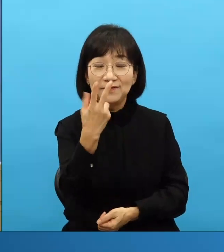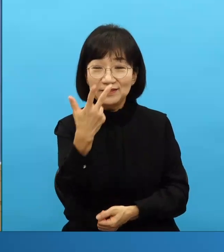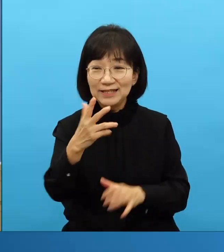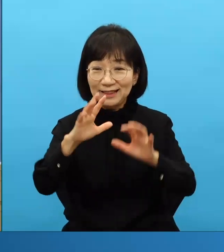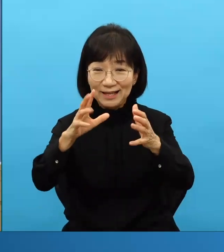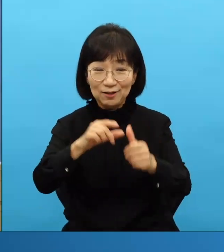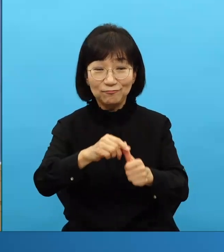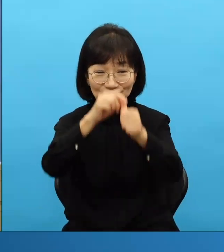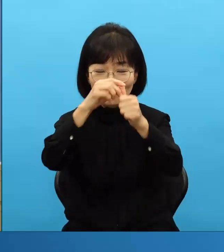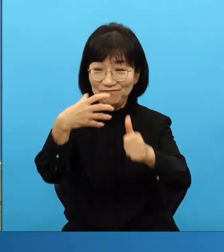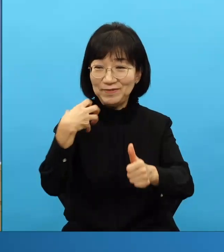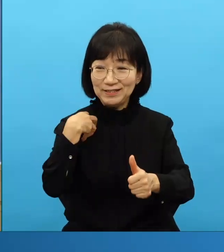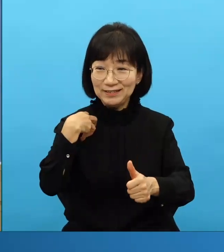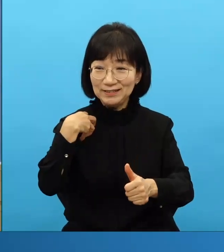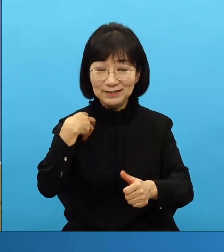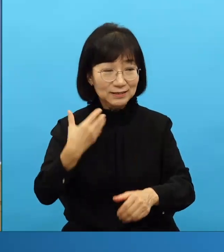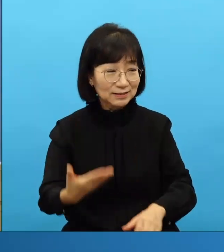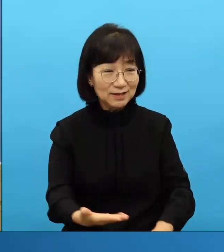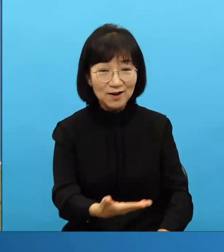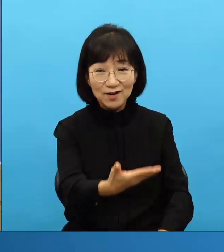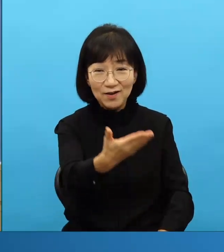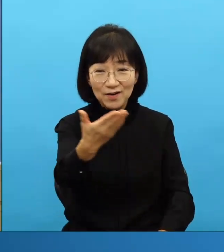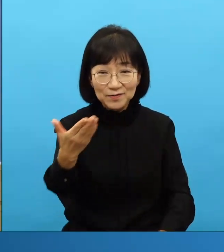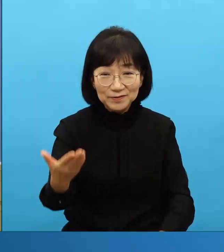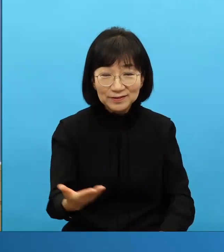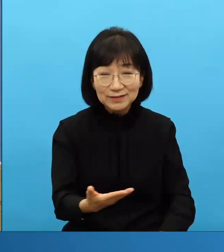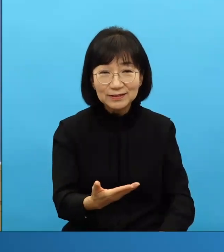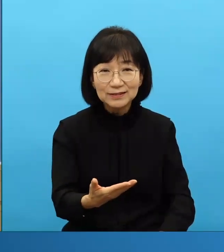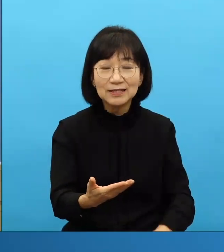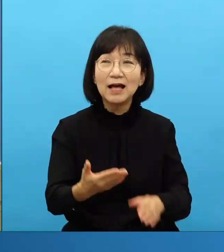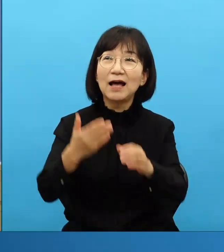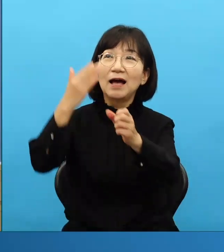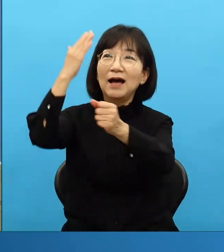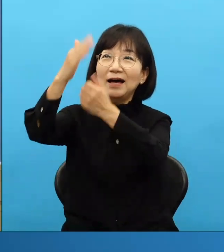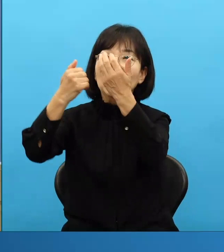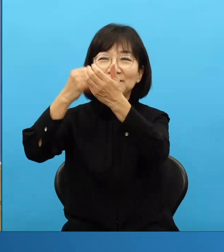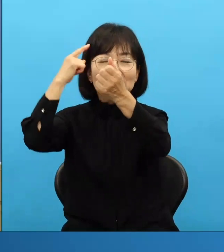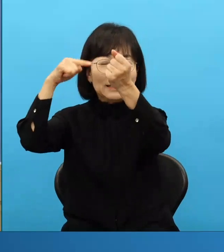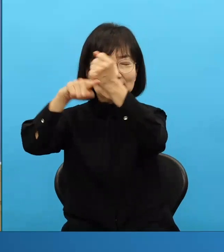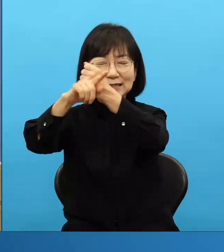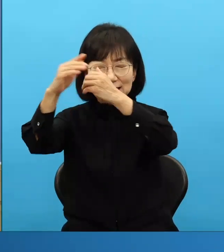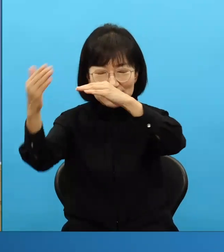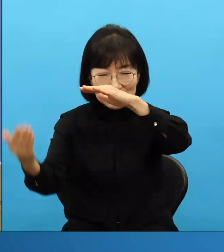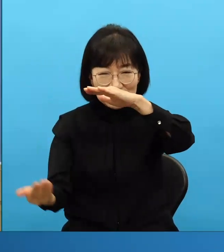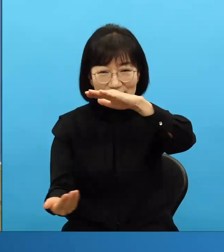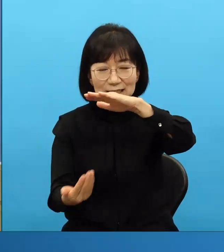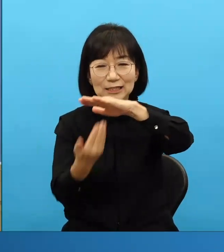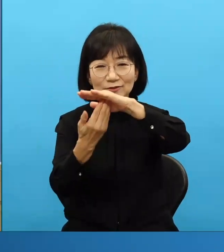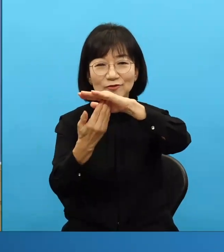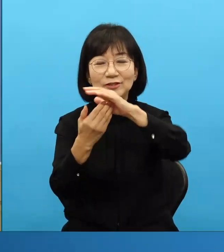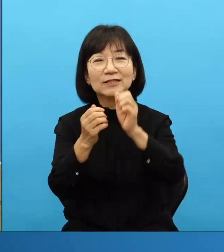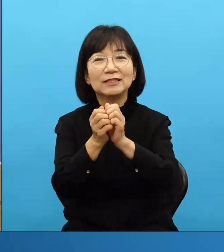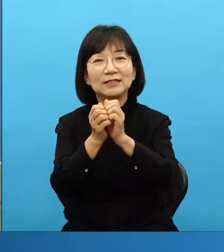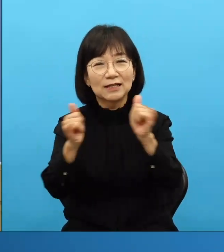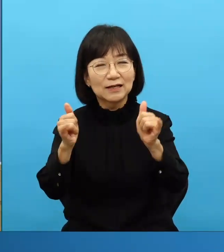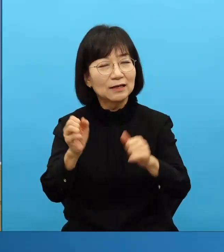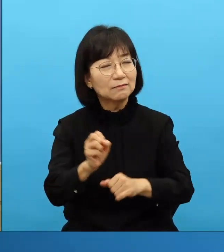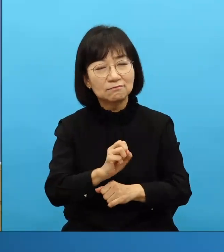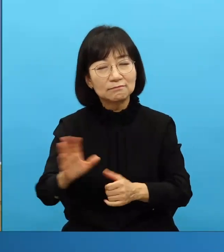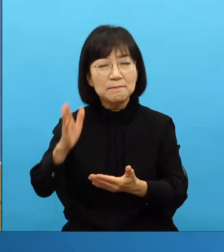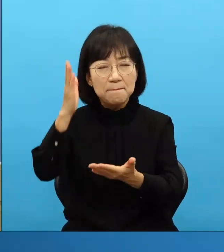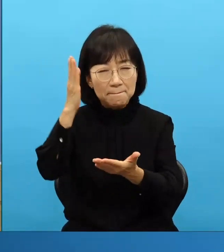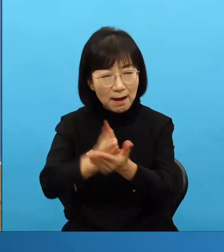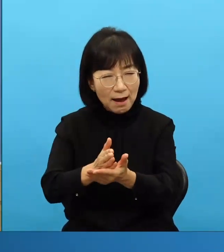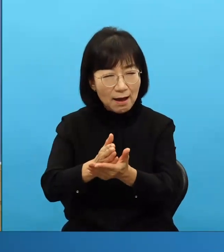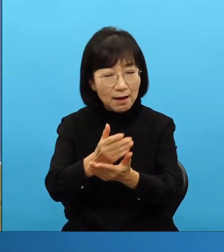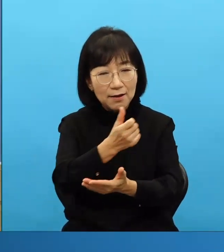여러분이 하나님의 뜻을 이루는 자가 놓치지 말아야 될 것, 오늘 몇 가지로 말씀을 드렸습니다. So I shared with you the things that we must